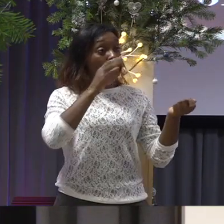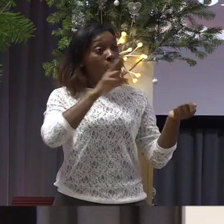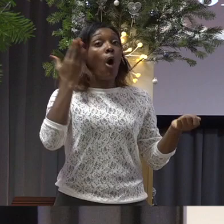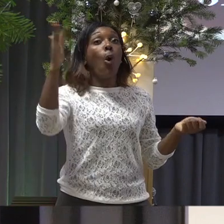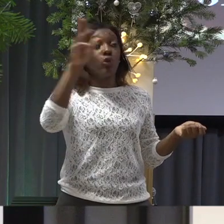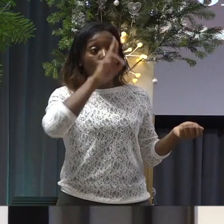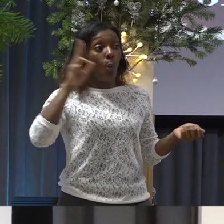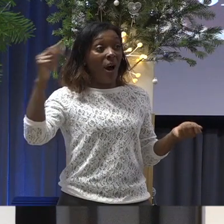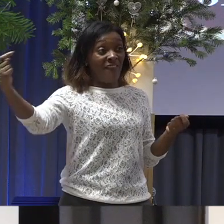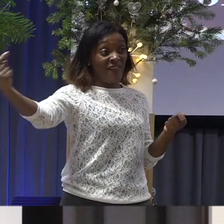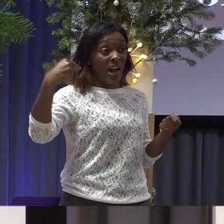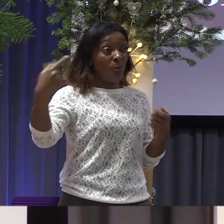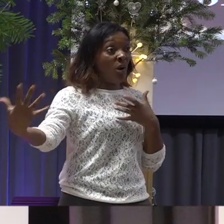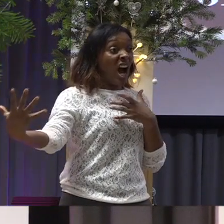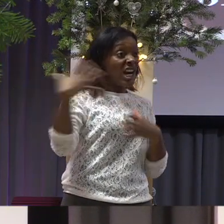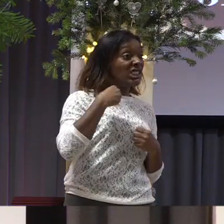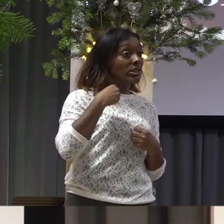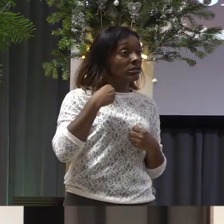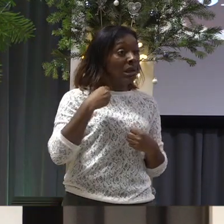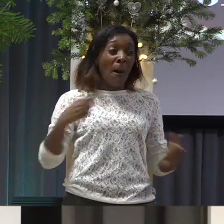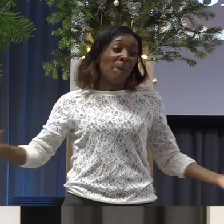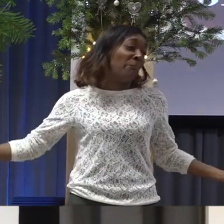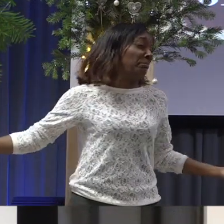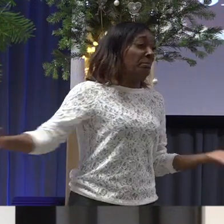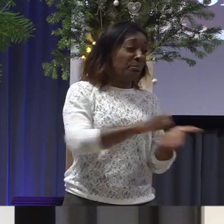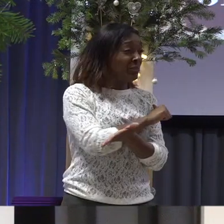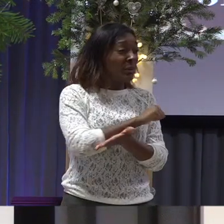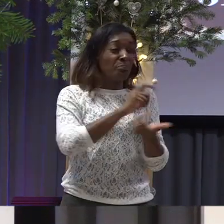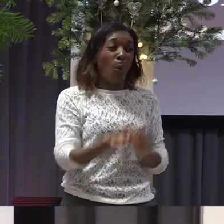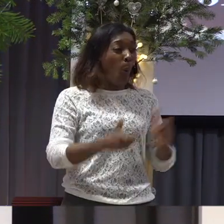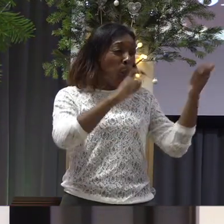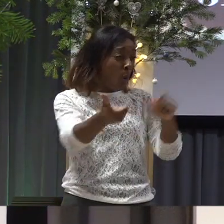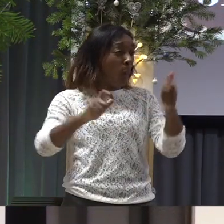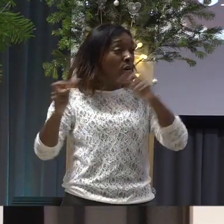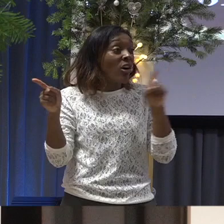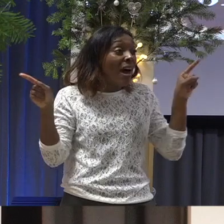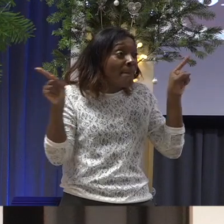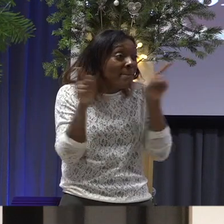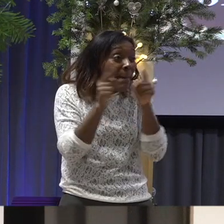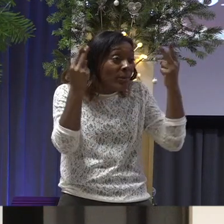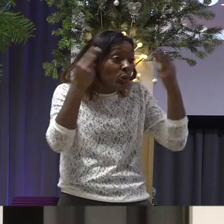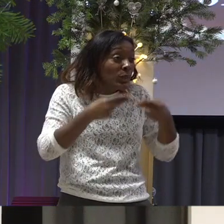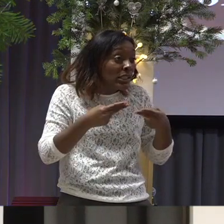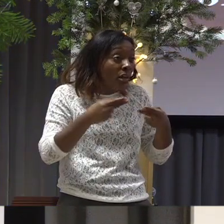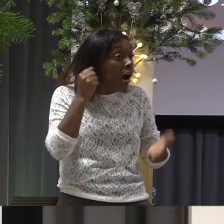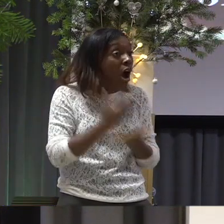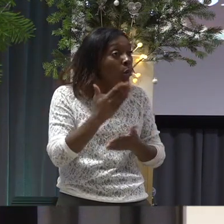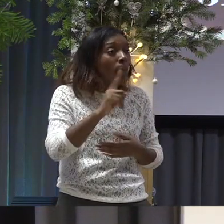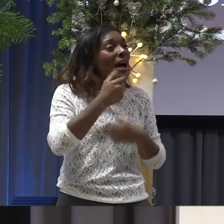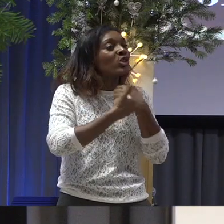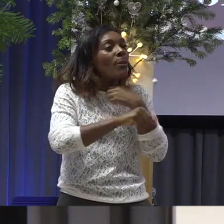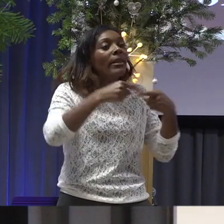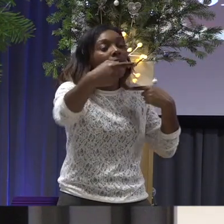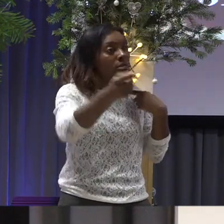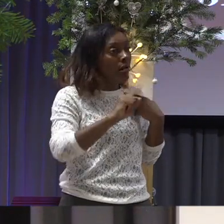roi ennemi et qui a tout détruit, qui a tout ravagé. Ça n'a pas duré des semaines. C'était dans la même